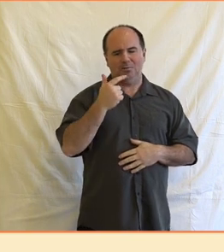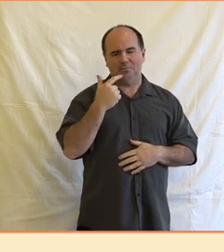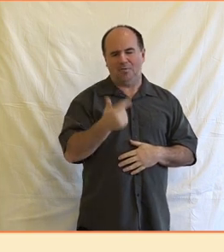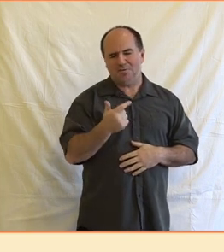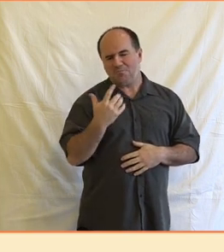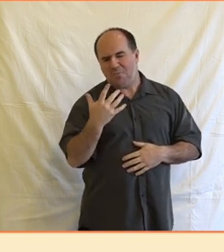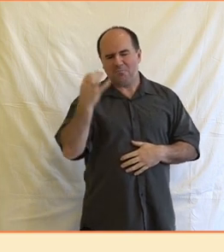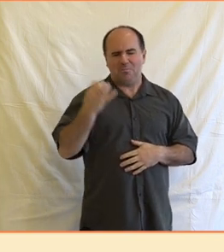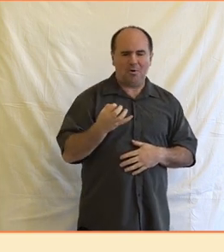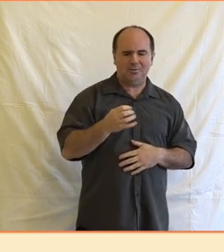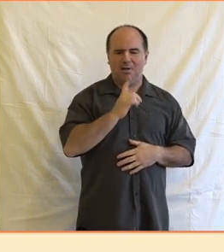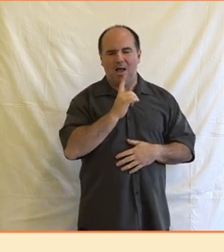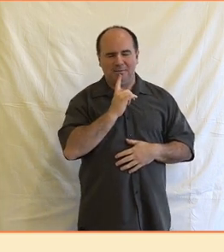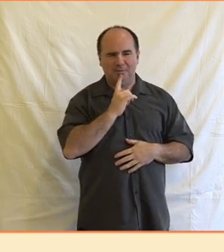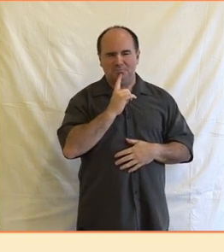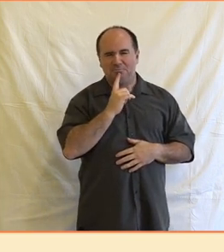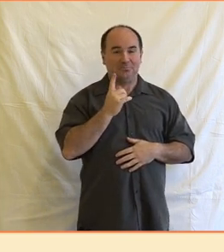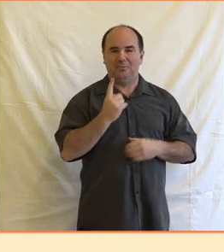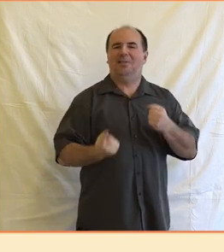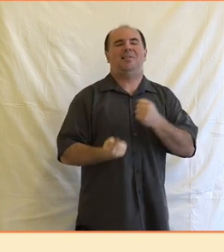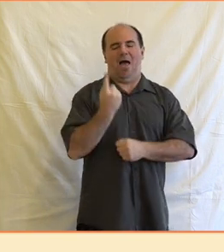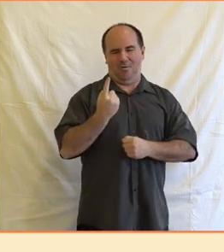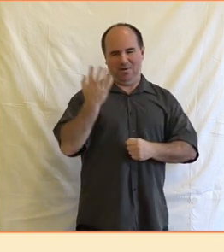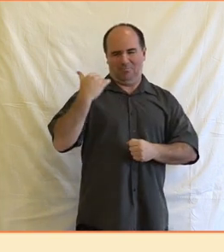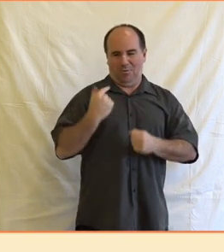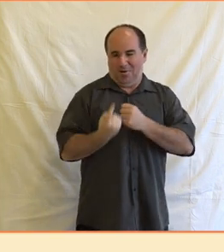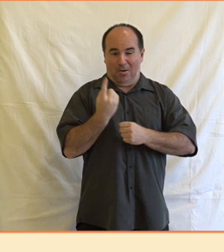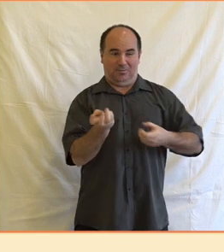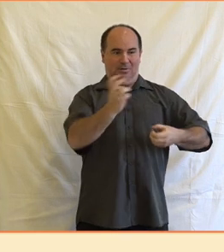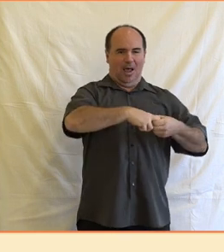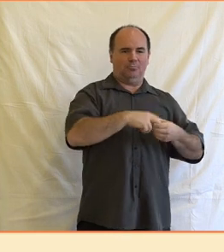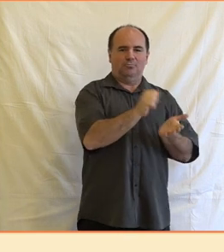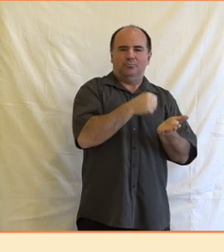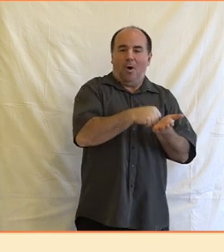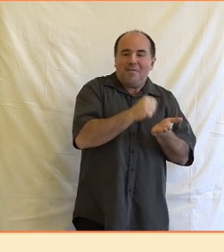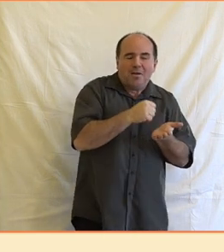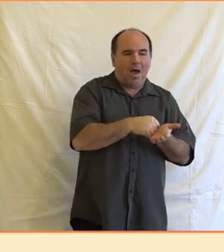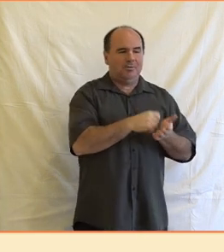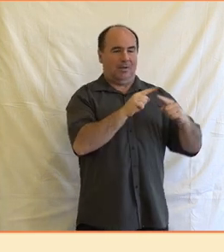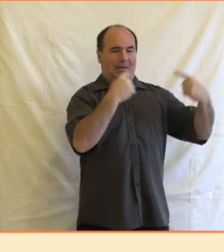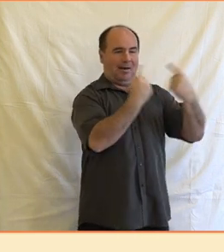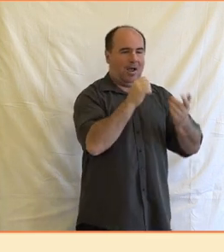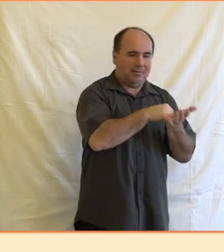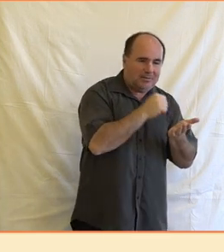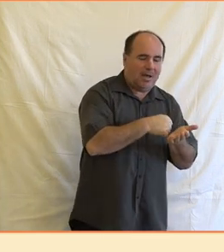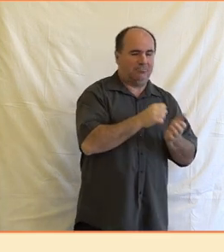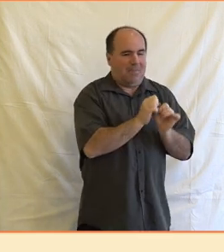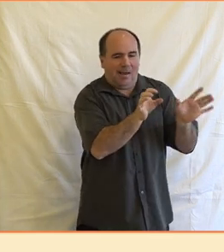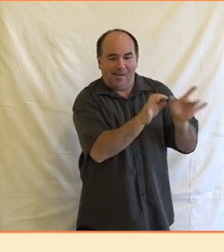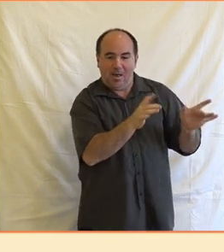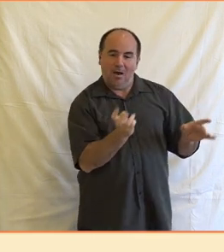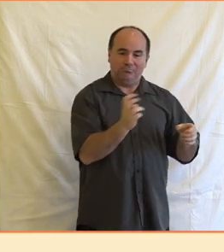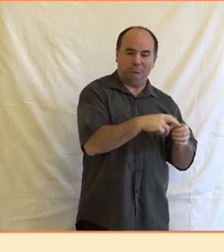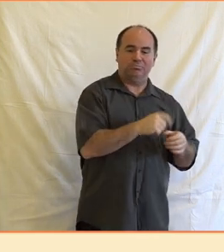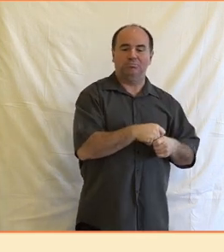byla souhra náhod, nikoli ten dlouhodobý zájem o působení v